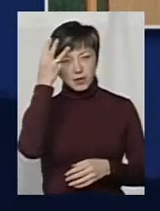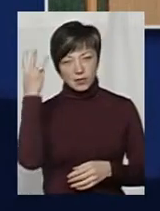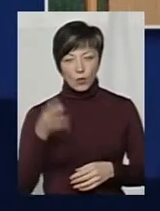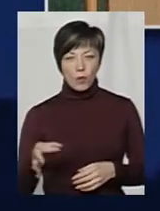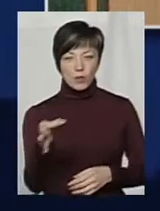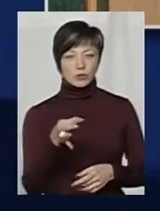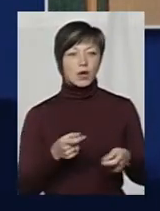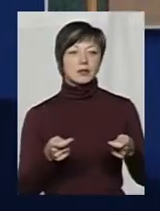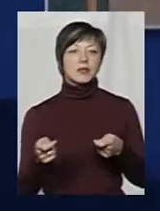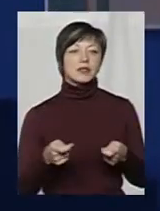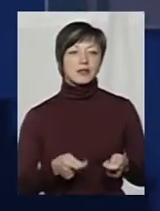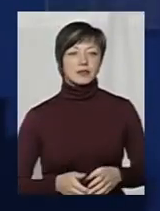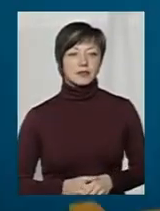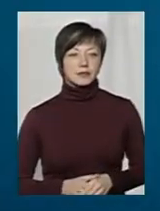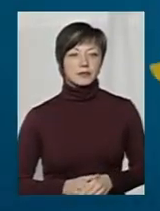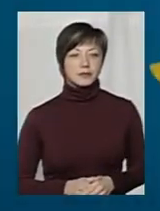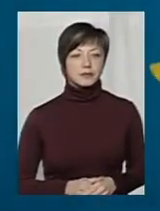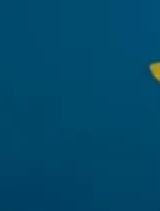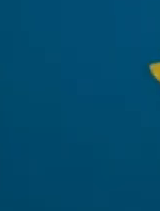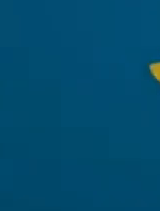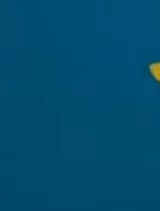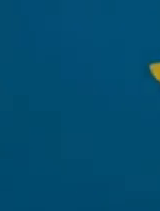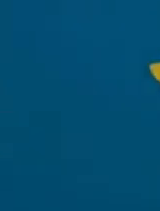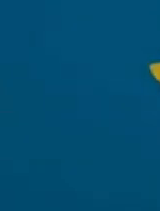обласної держадміністрації.